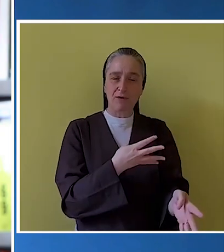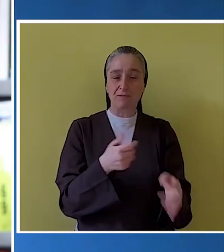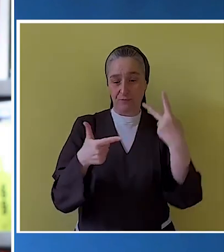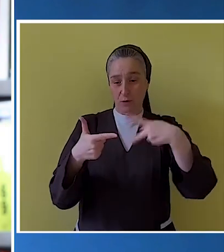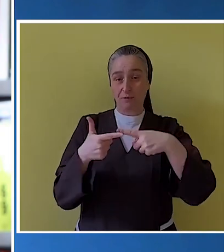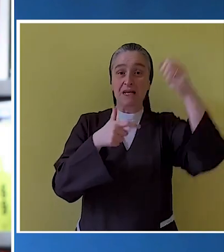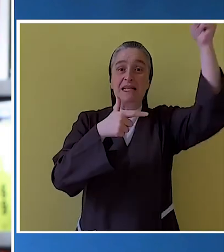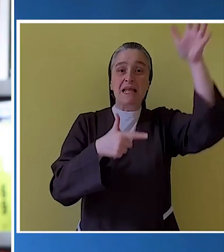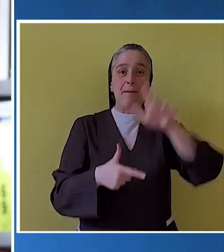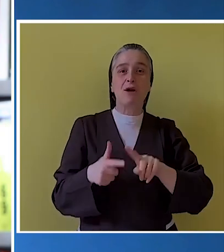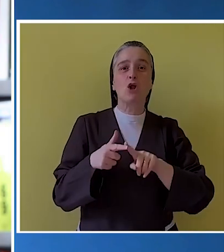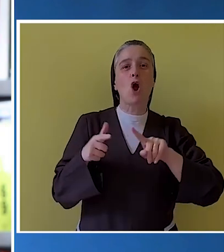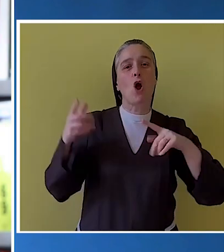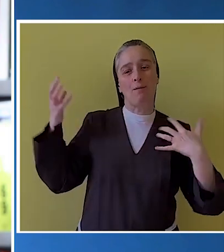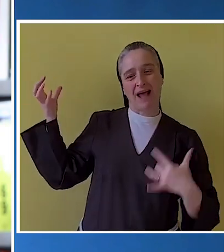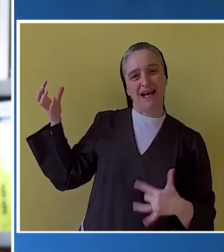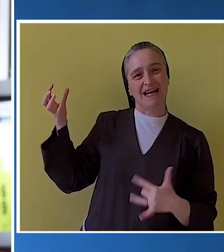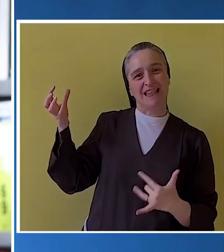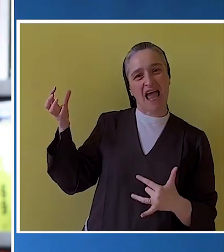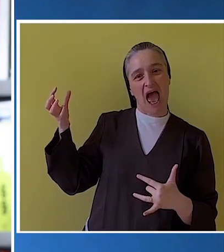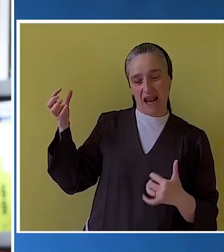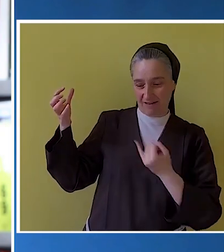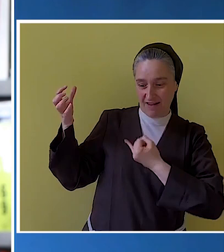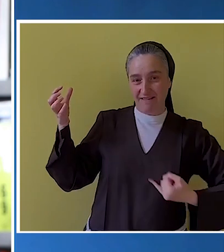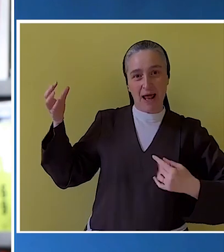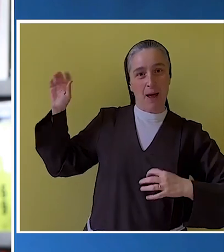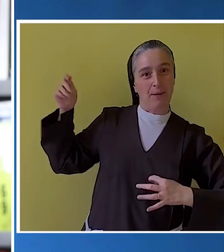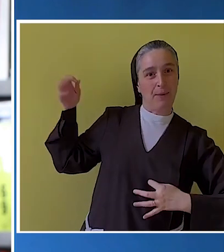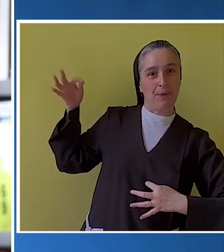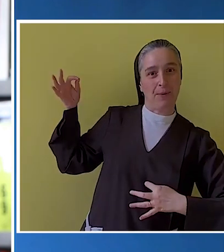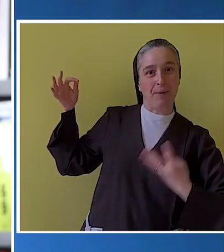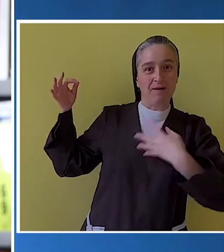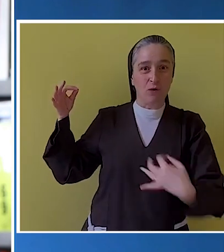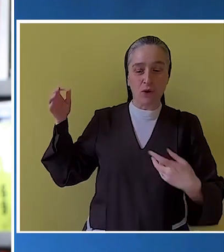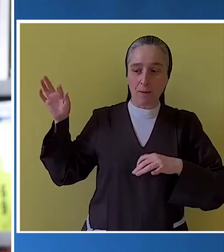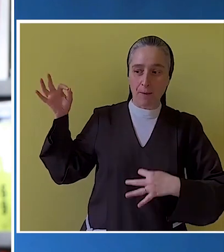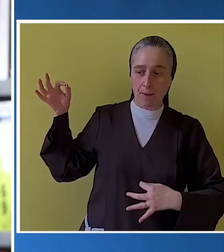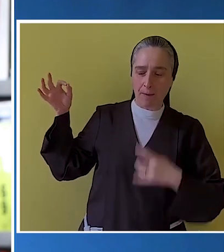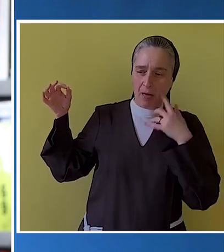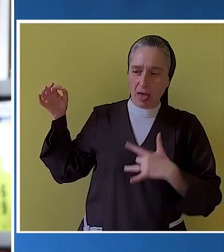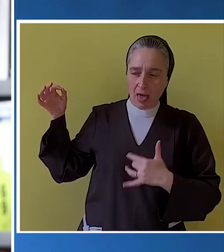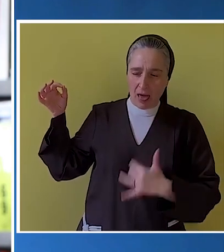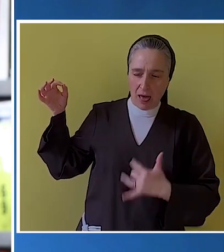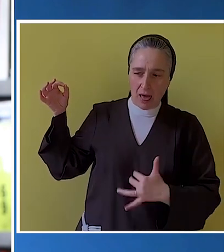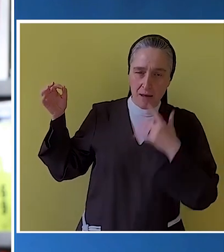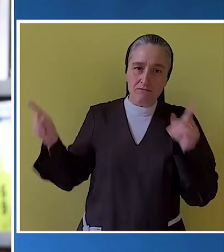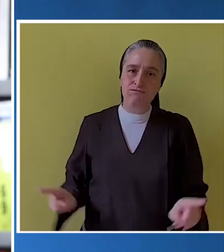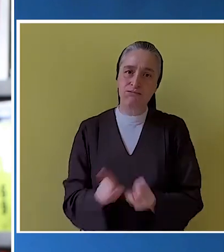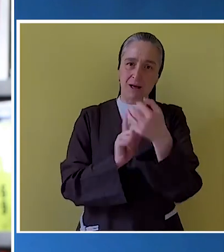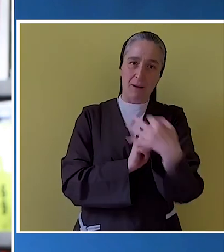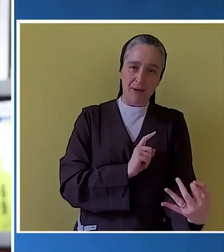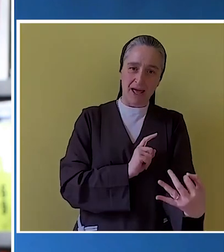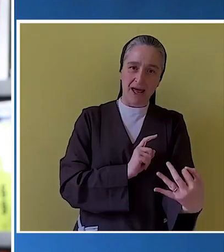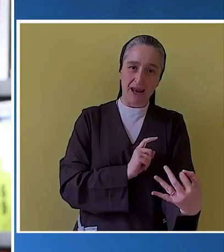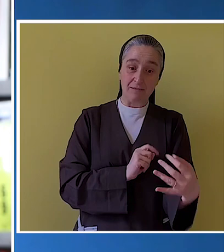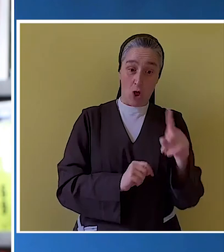vuoi accordare una chitarra, devi farla entrare in risonanza. Cioè, fai vibrare le corde finché la loro frequenza non è uguale a quella del suono di riferimento. Ecco, se la tua libertà